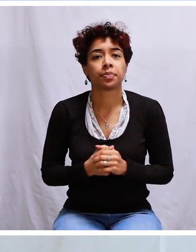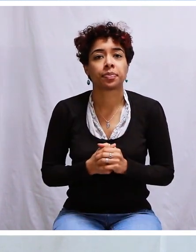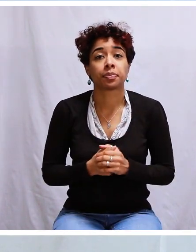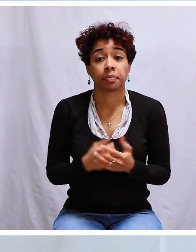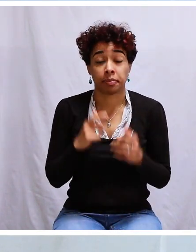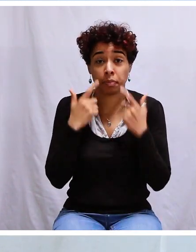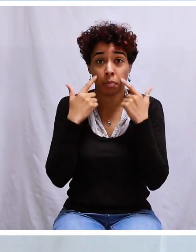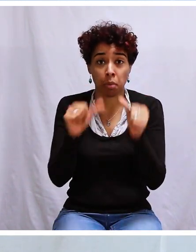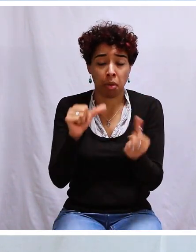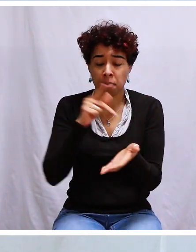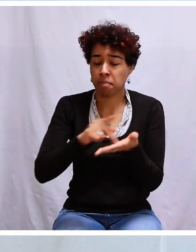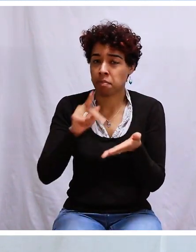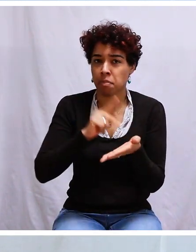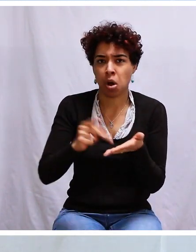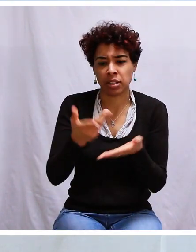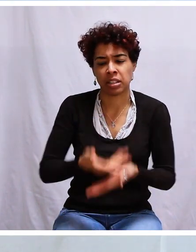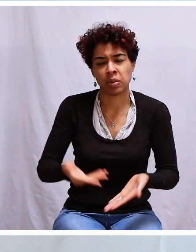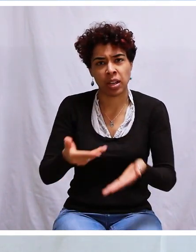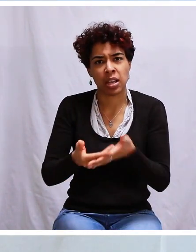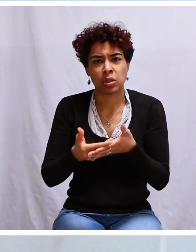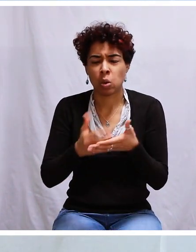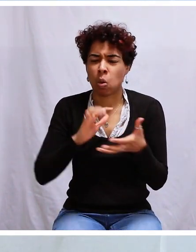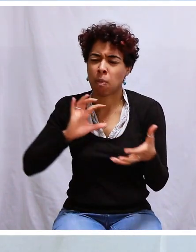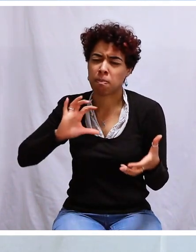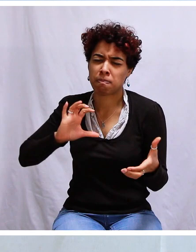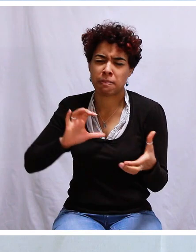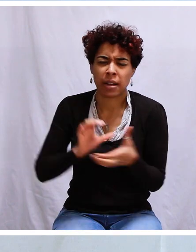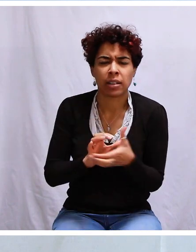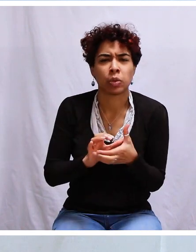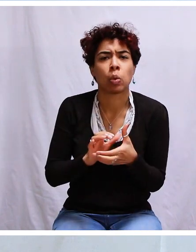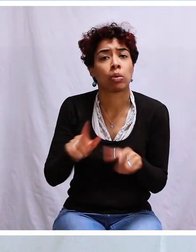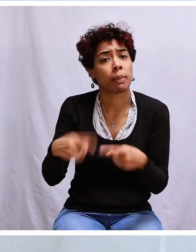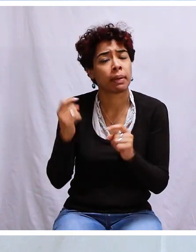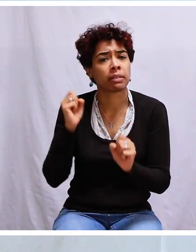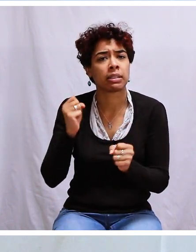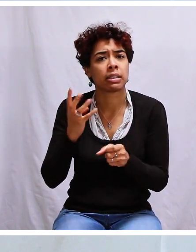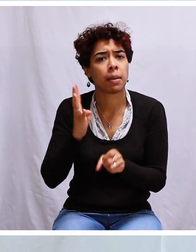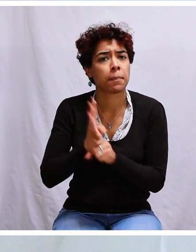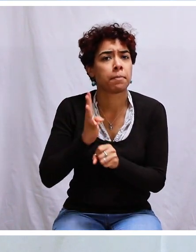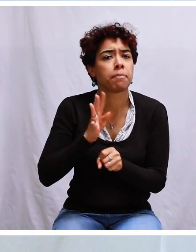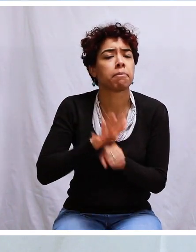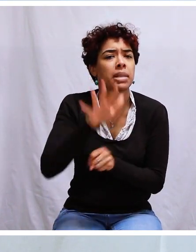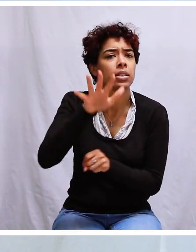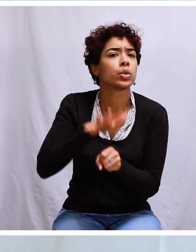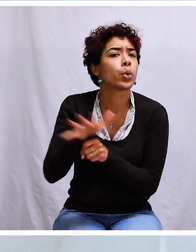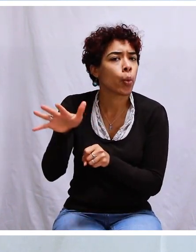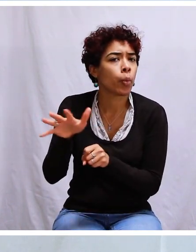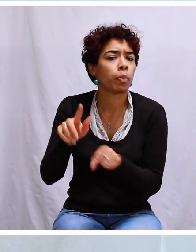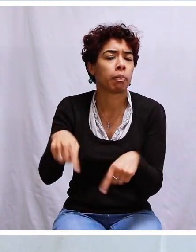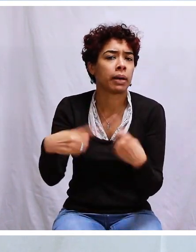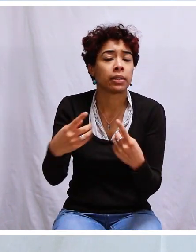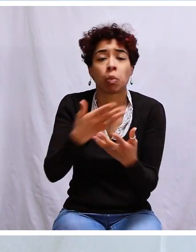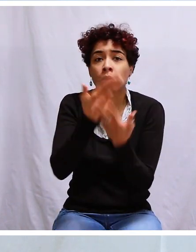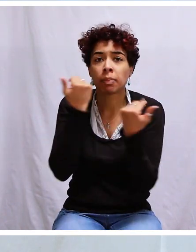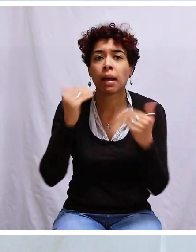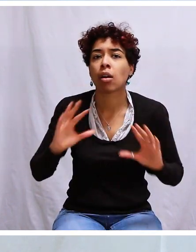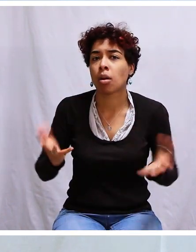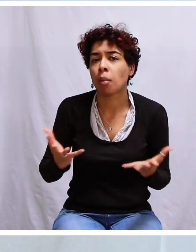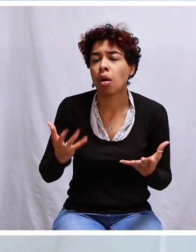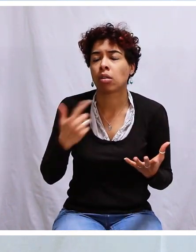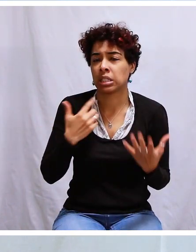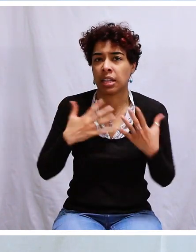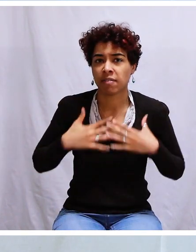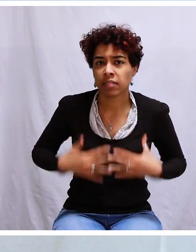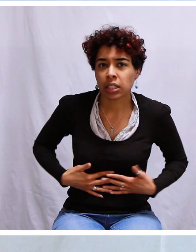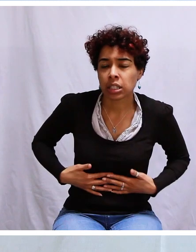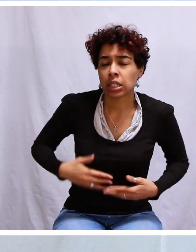par un temps d'oppression. On a ça dans le texte d'avant. Il est en mission en fait. Il va vivre une oppression. On ne sait pas trop si c'est une oppression